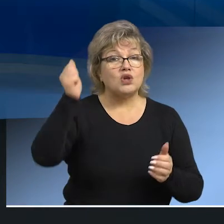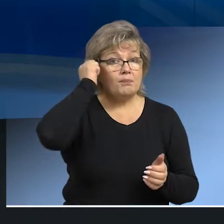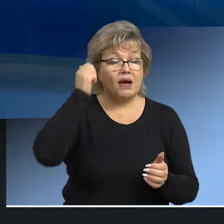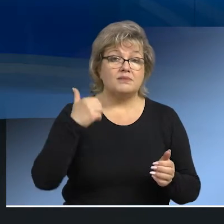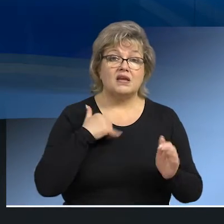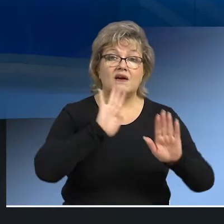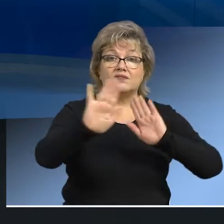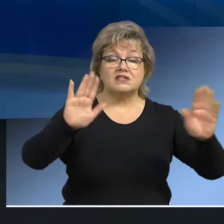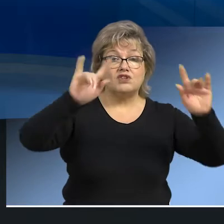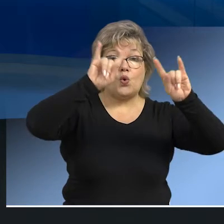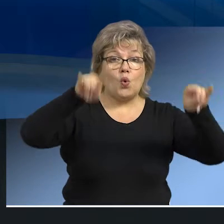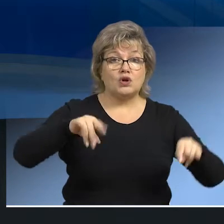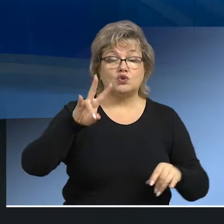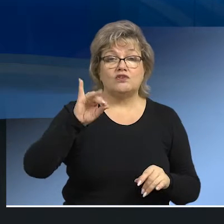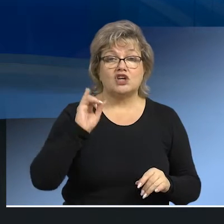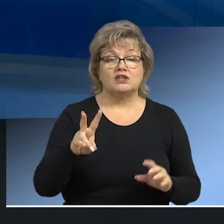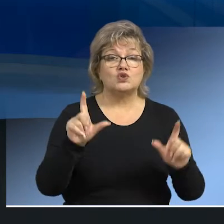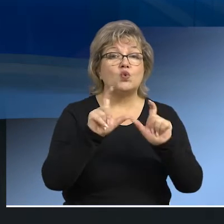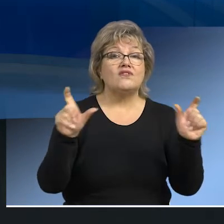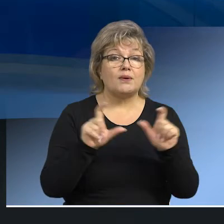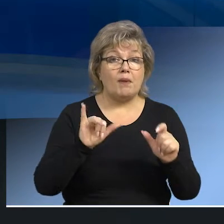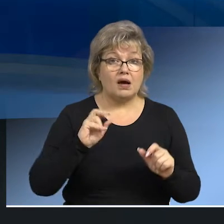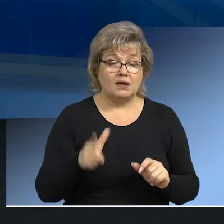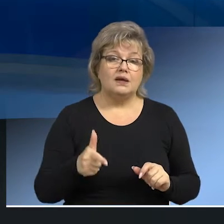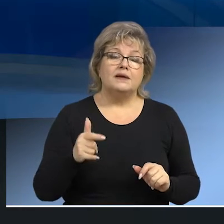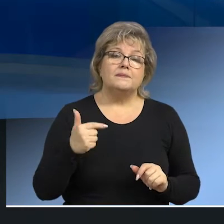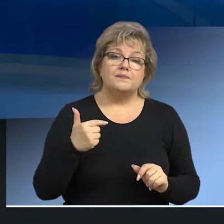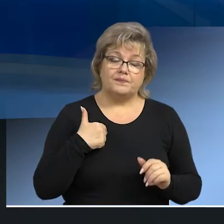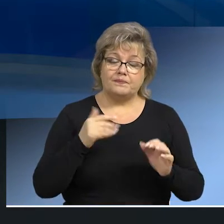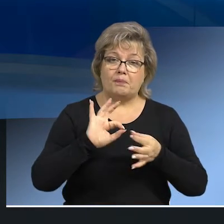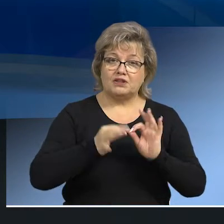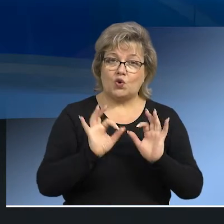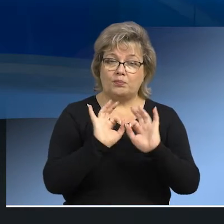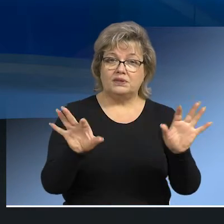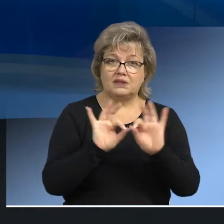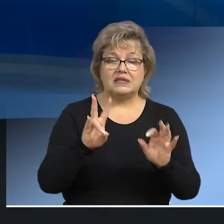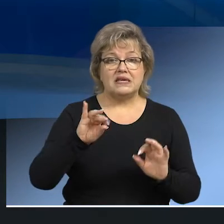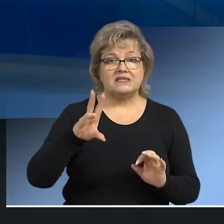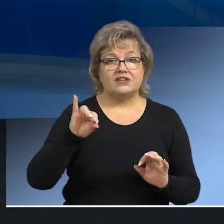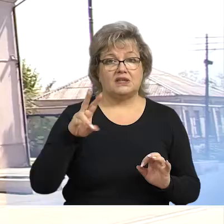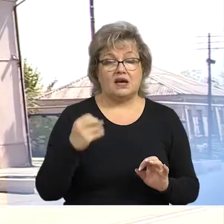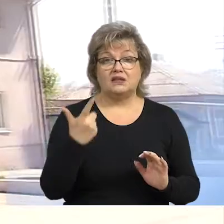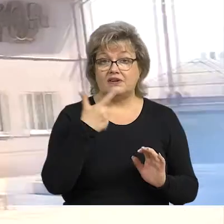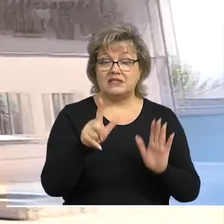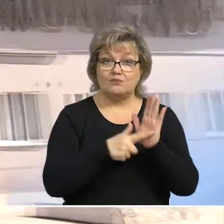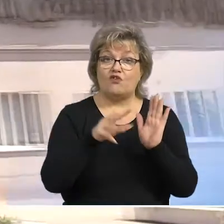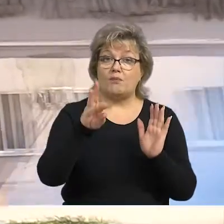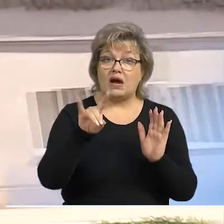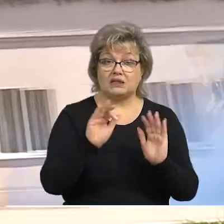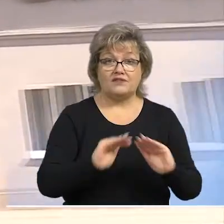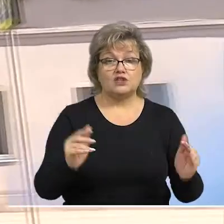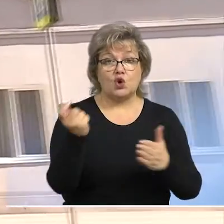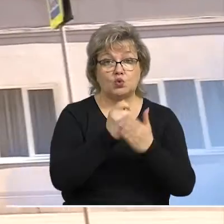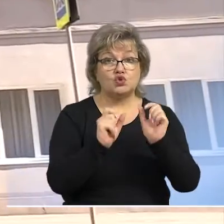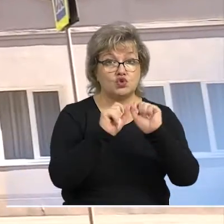памяти» выставлены в окнах Новошахтинского универмага. Подробнее в материале журналистов телекомпании «Несвитай». 27 марта в